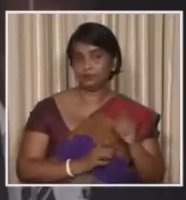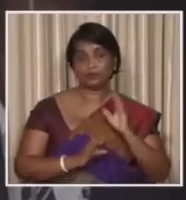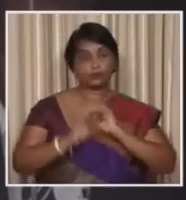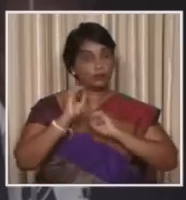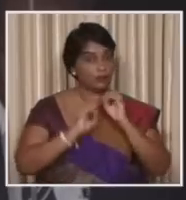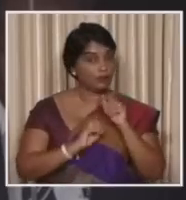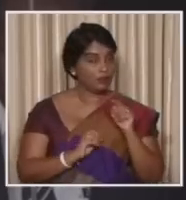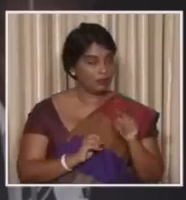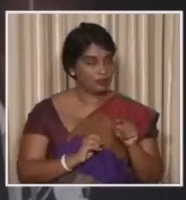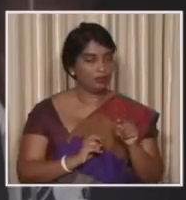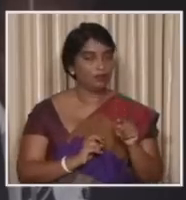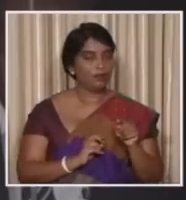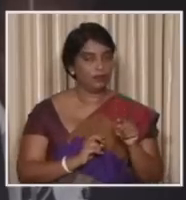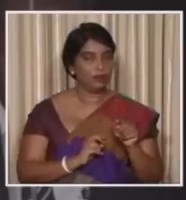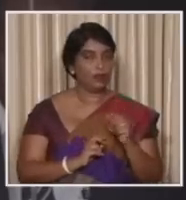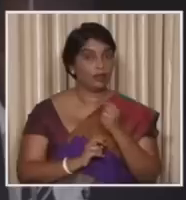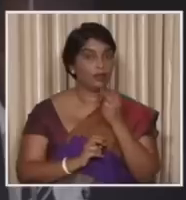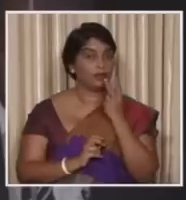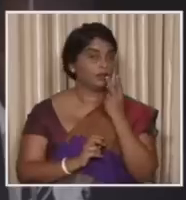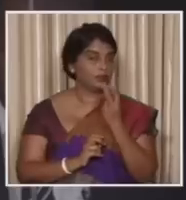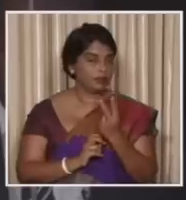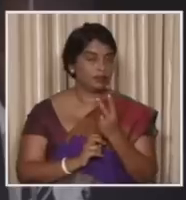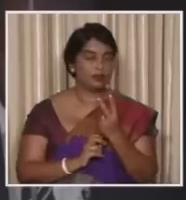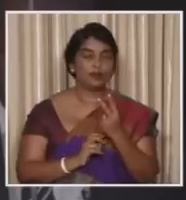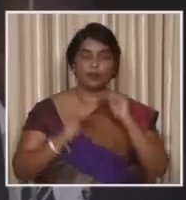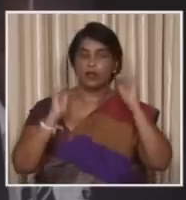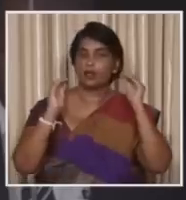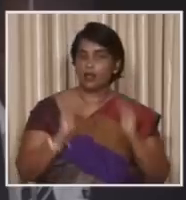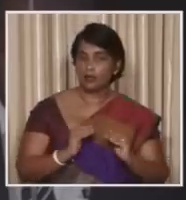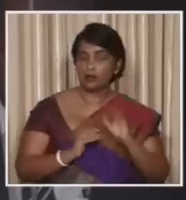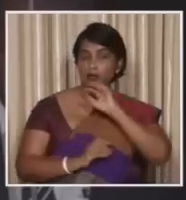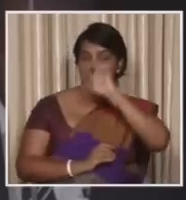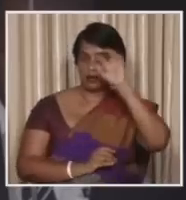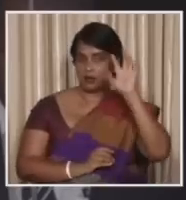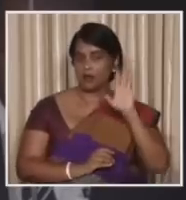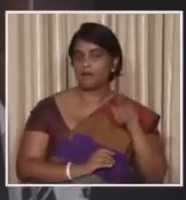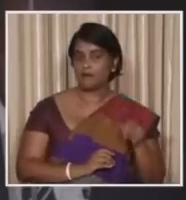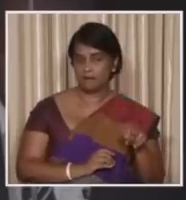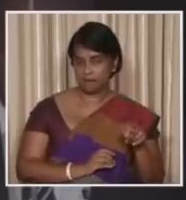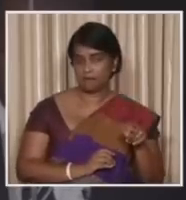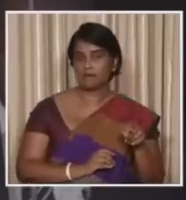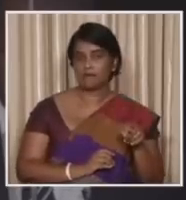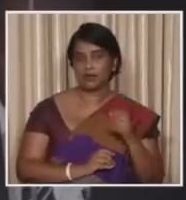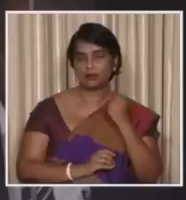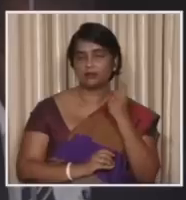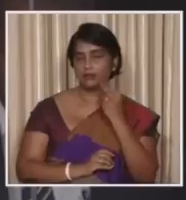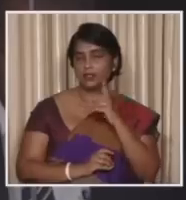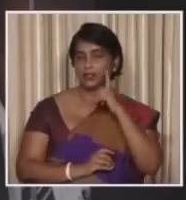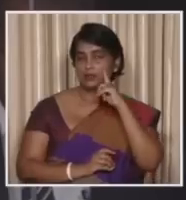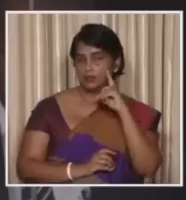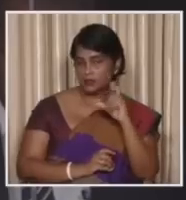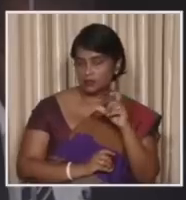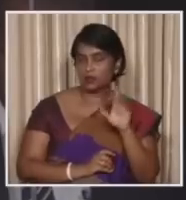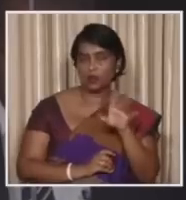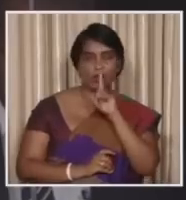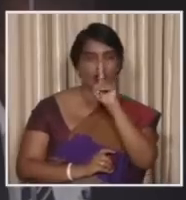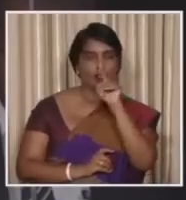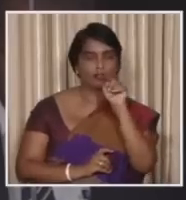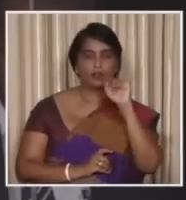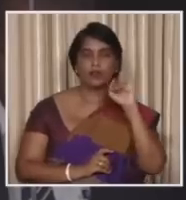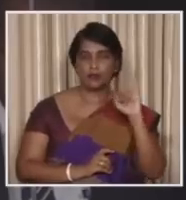प्रतिशत देखकट वा अडुंतन अटवलती कीपयाक में चीने पवाती है निकाय दशम